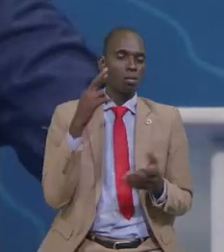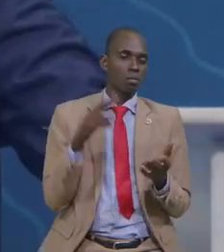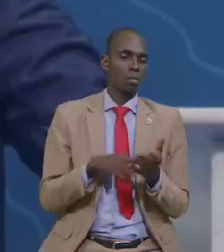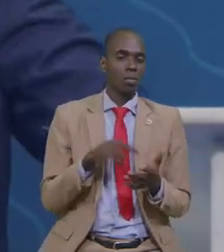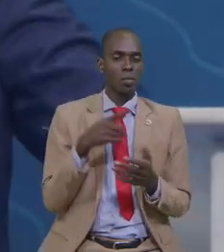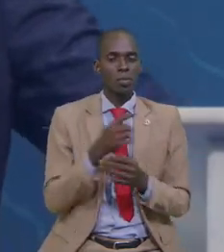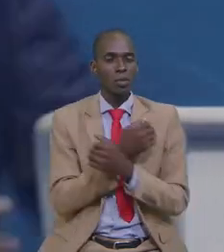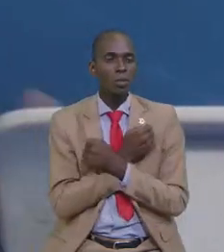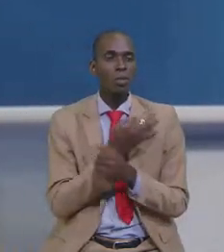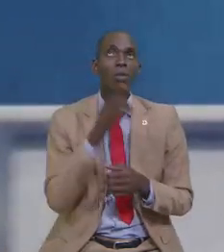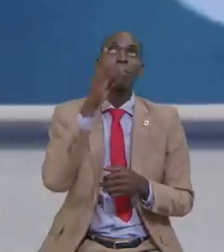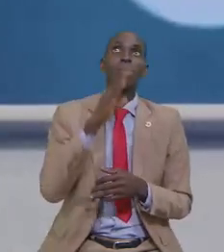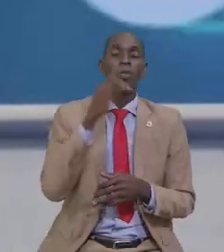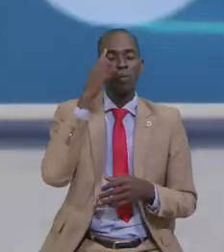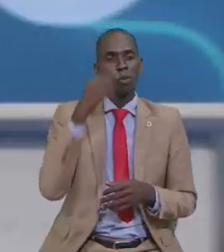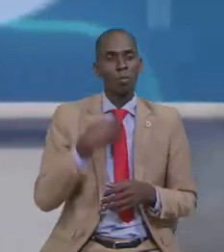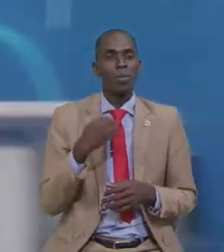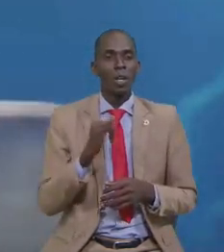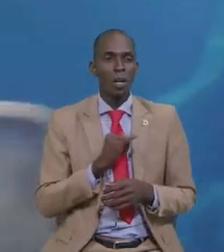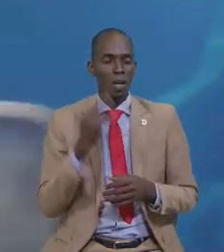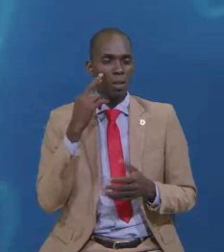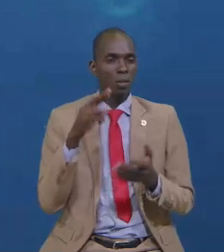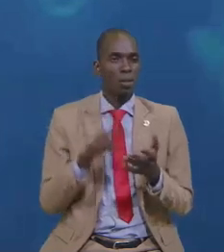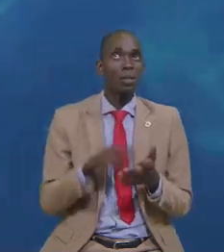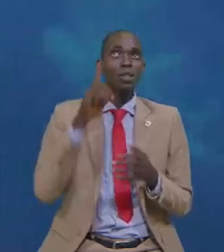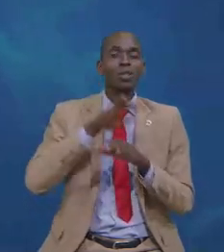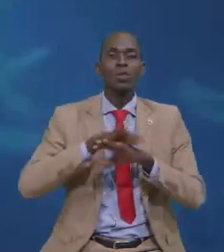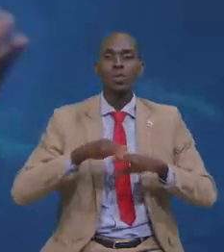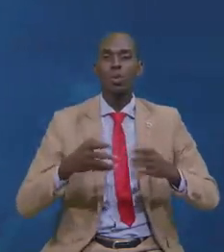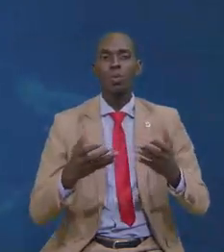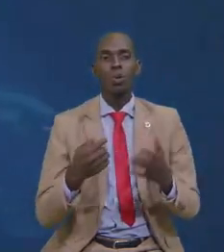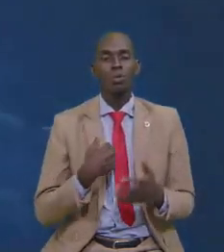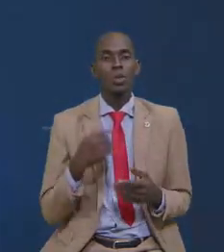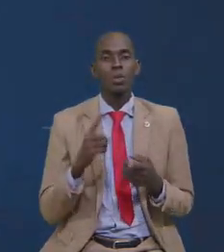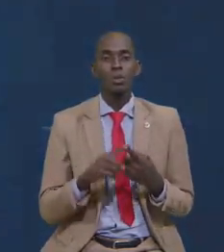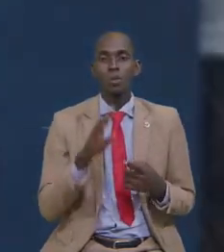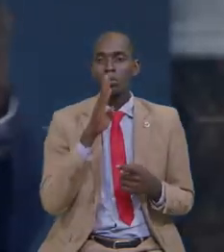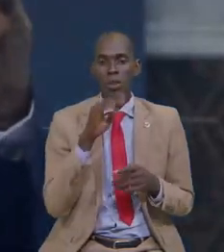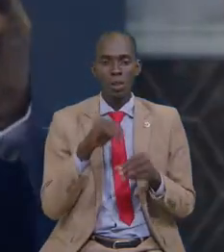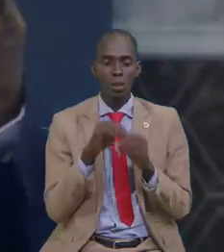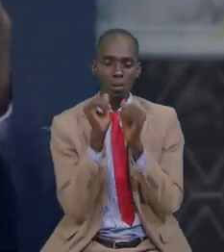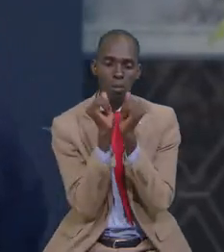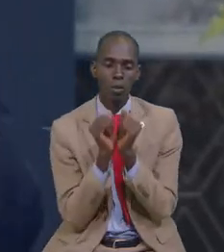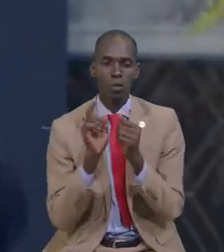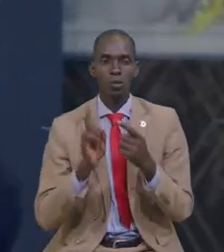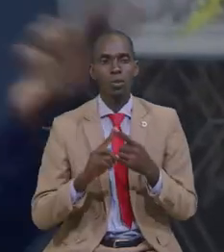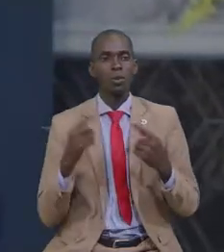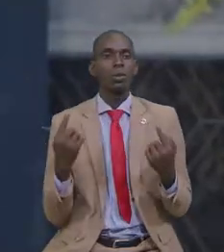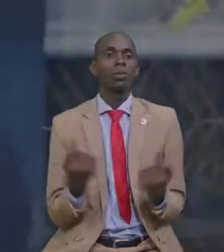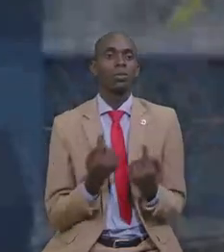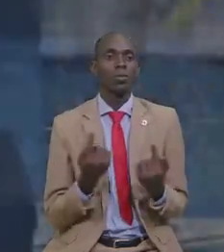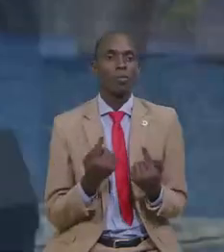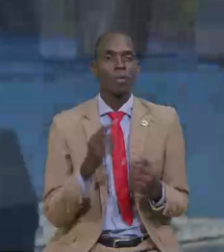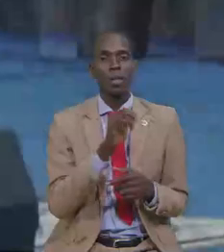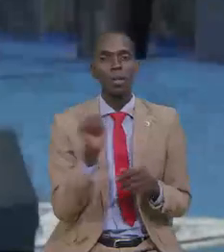je reconnais l'amour de Dieu, c'est pour moi, je reconnais qu'il ne veut pas que je sois sous la servitude